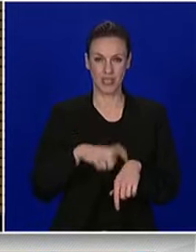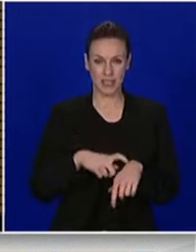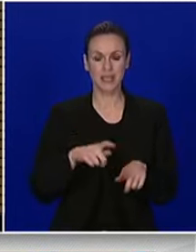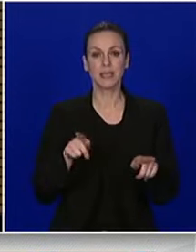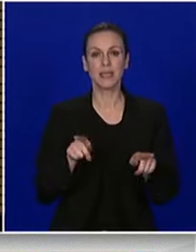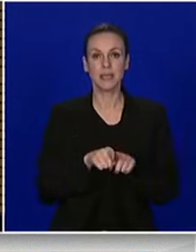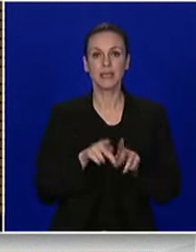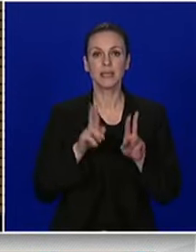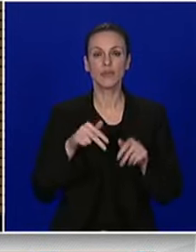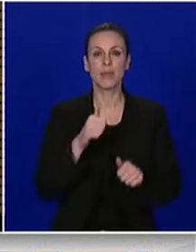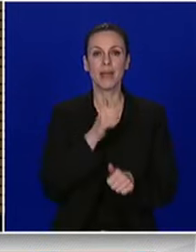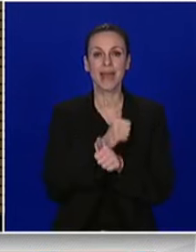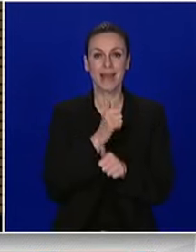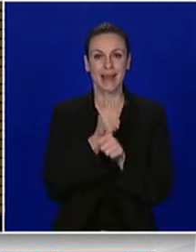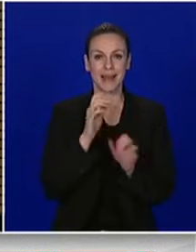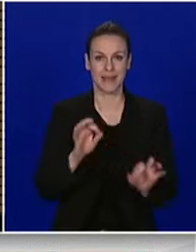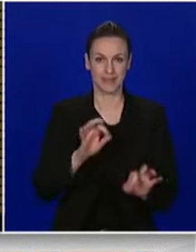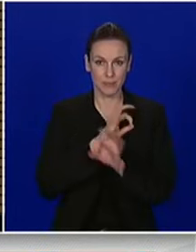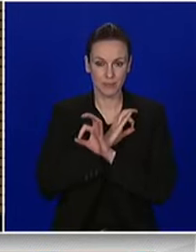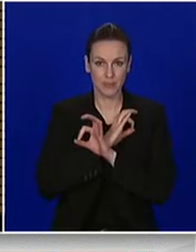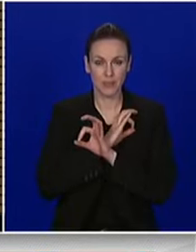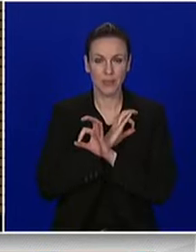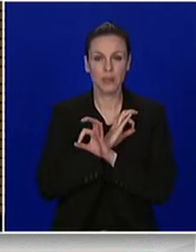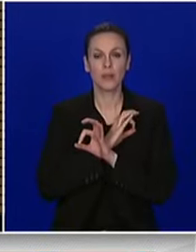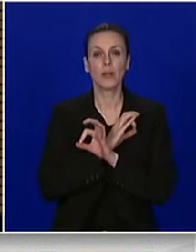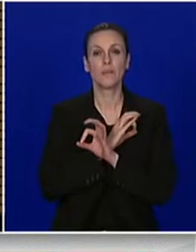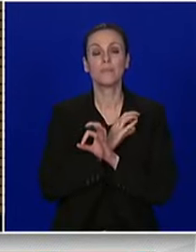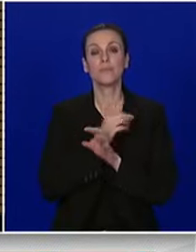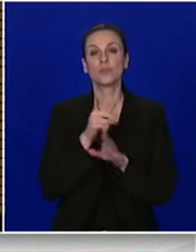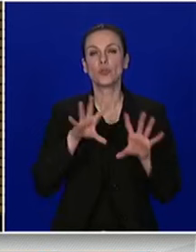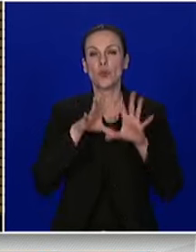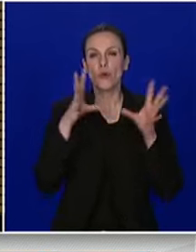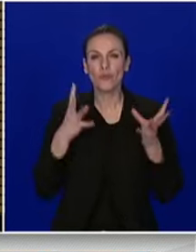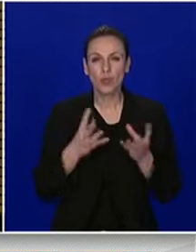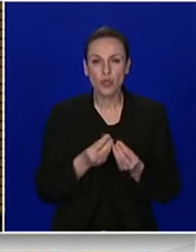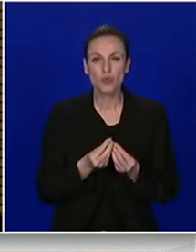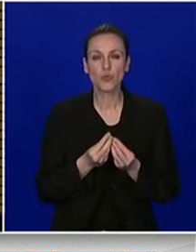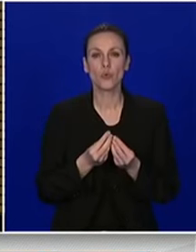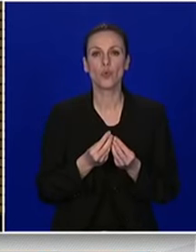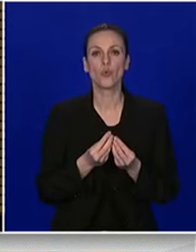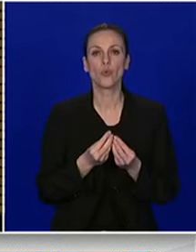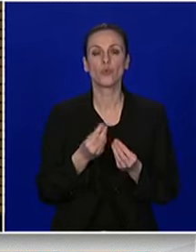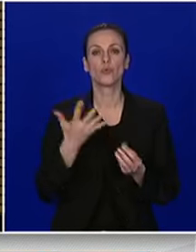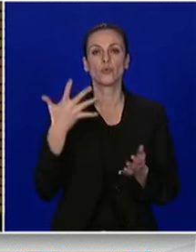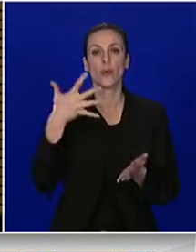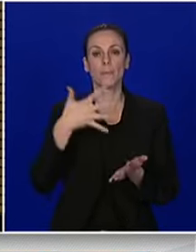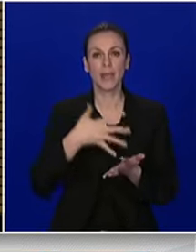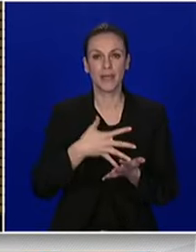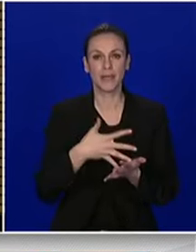imamo 11 preminulih, što daje evo ukupnu brojku od